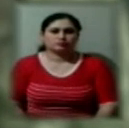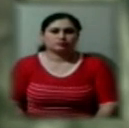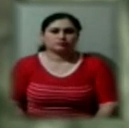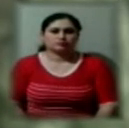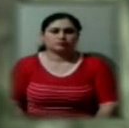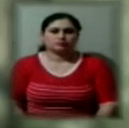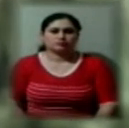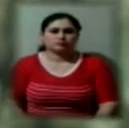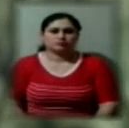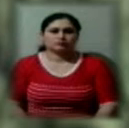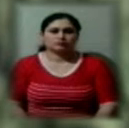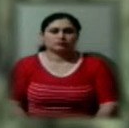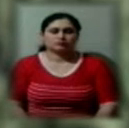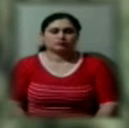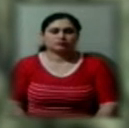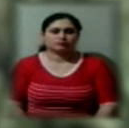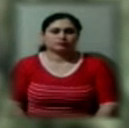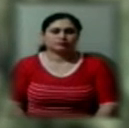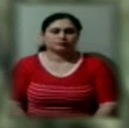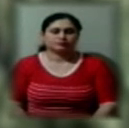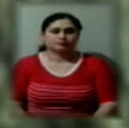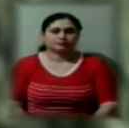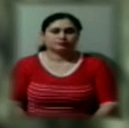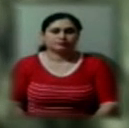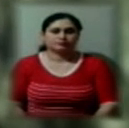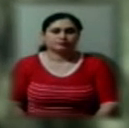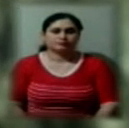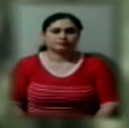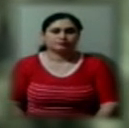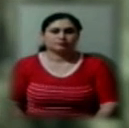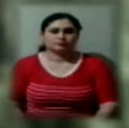ну, знаю. Ви з працювали? Ні, ніколи не працював. А що ви про нього говорите? А? Що вам про